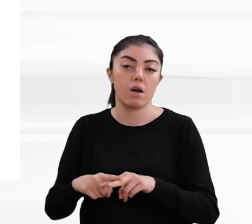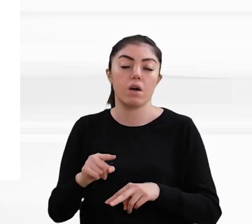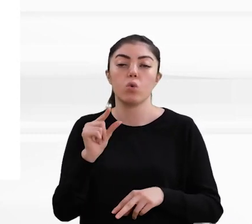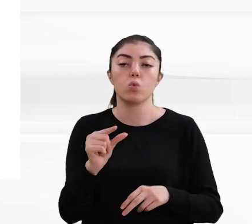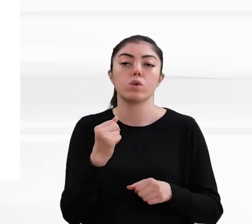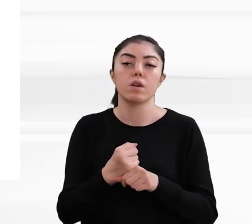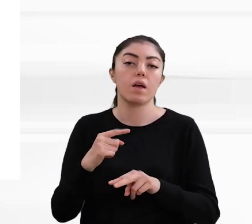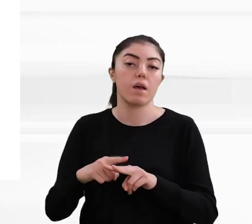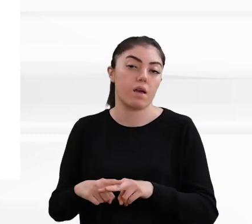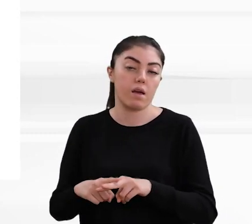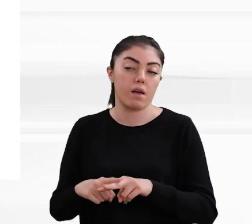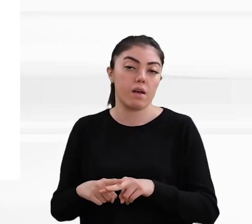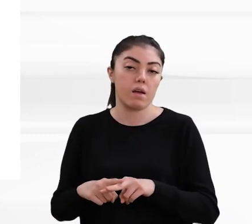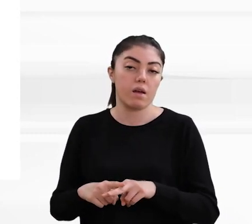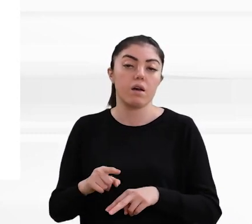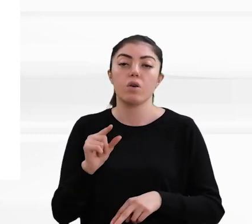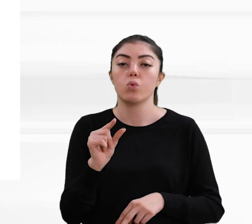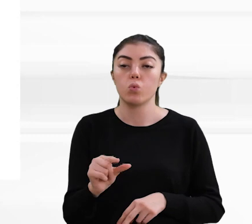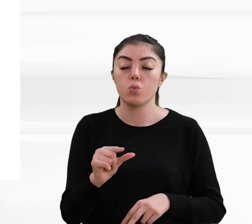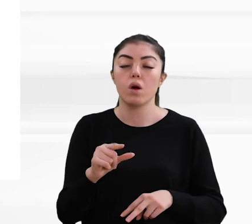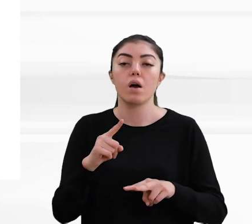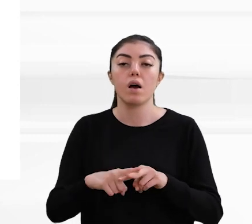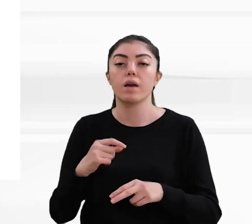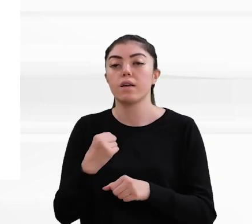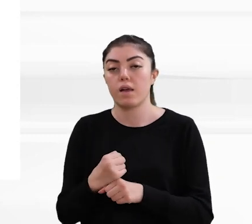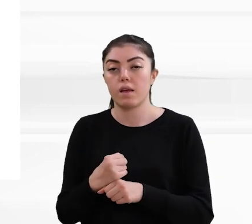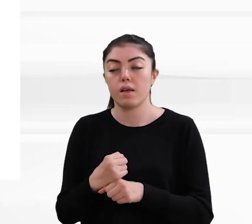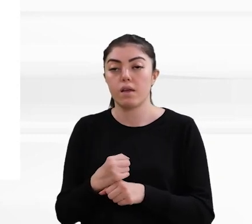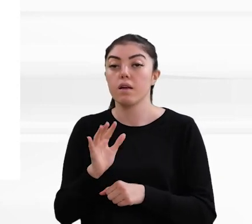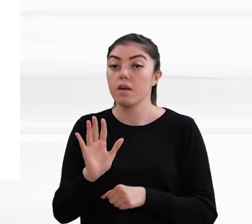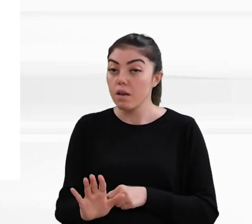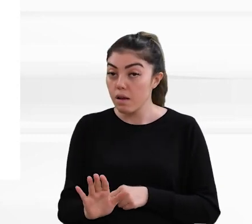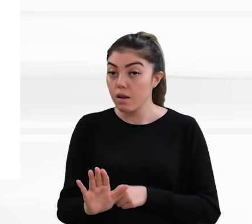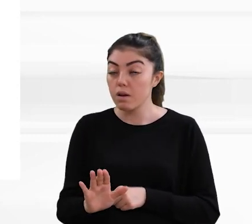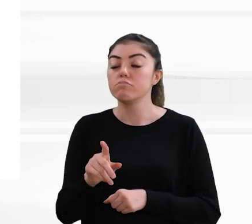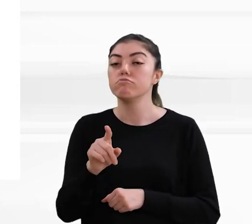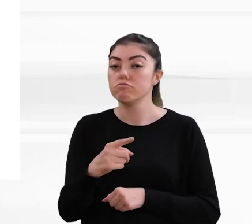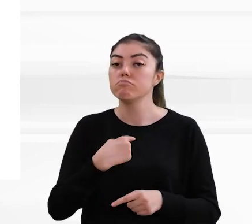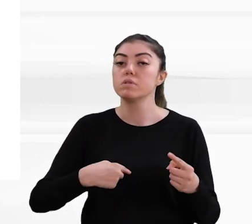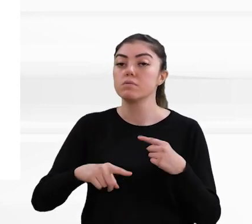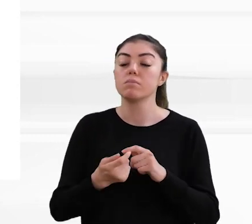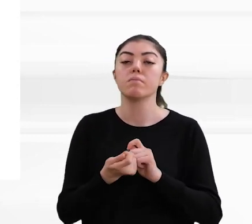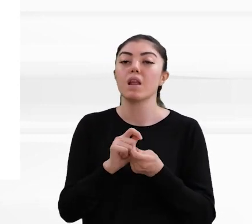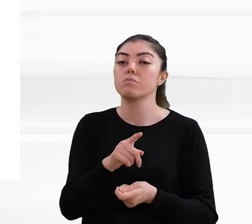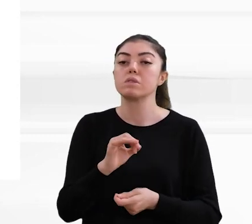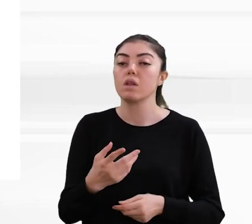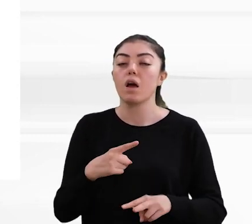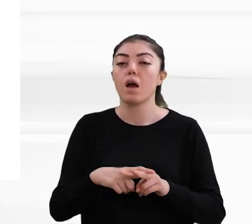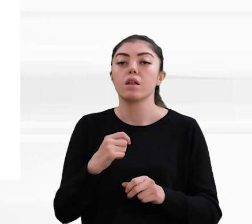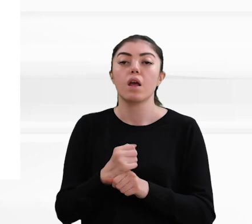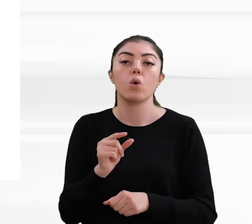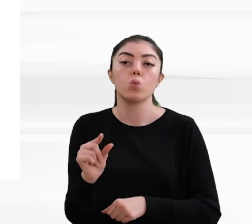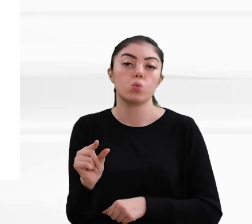uuaa u u a g Halbuki bizim dönüşen şey